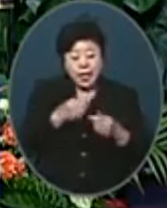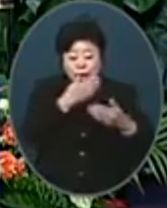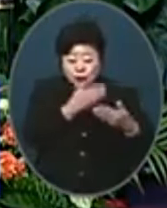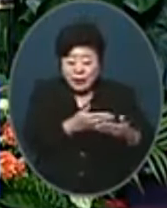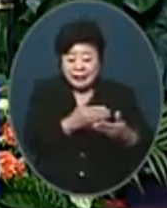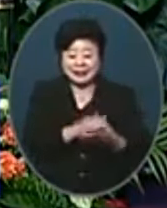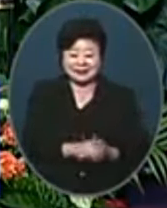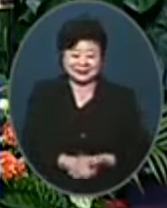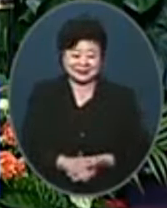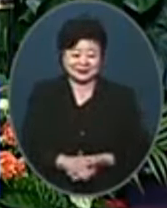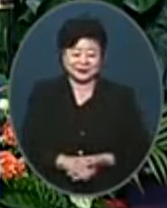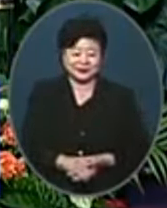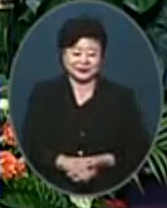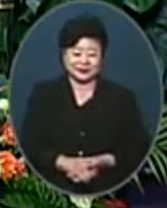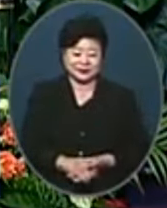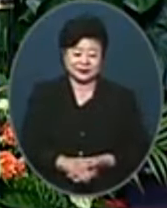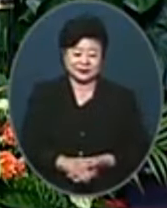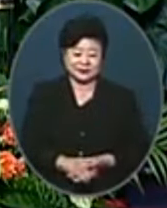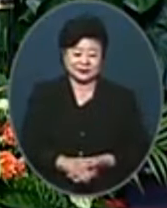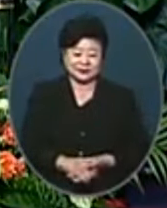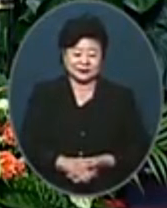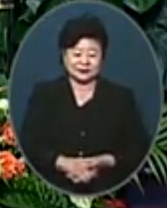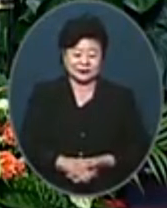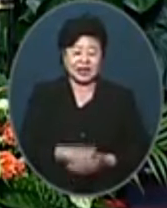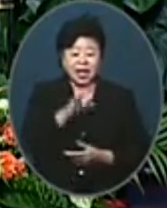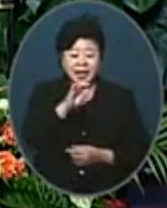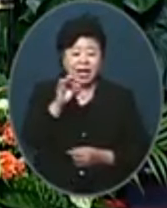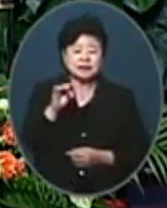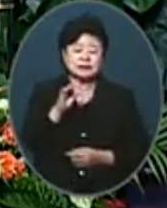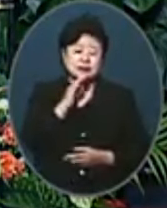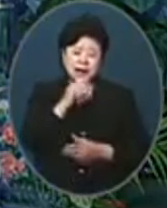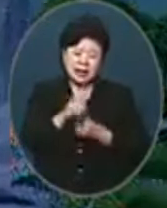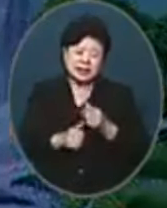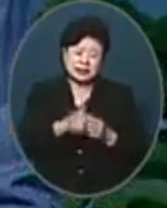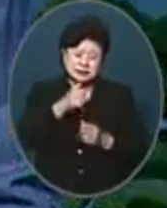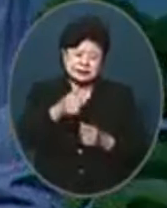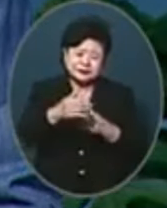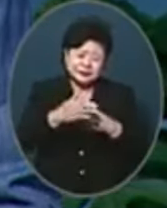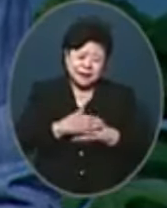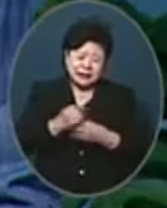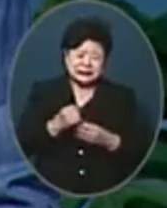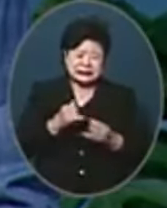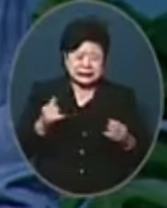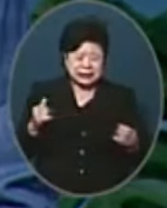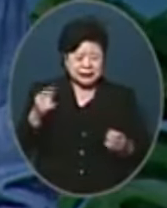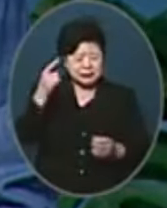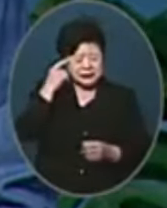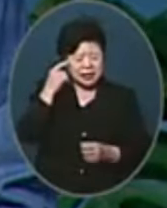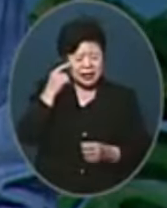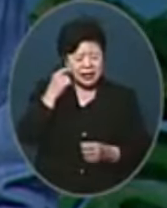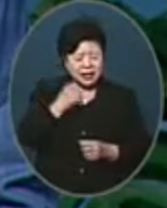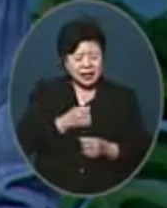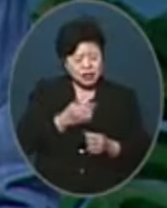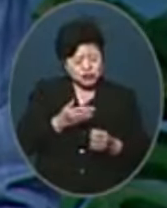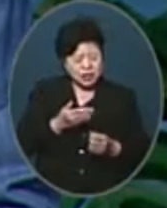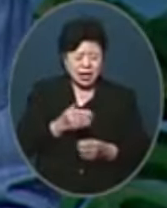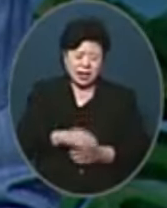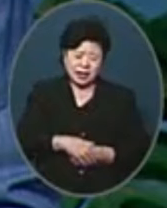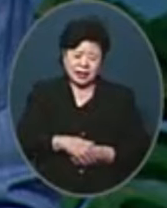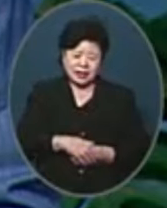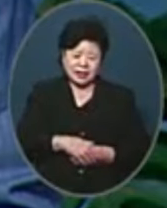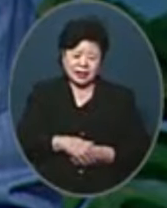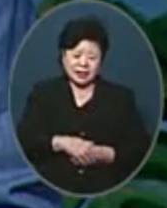귀하니라. 우린 종종 과연 하나님이 나 같은 사람을 생각하고 있을까?